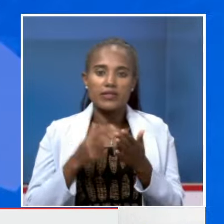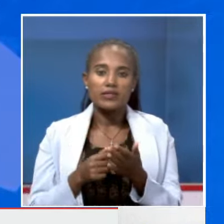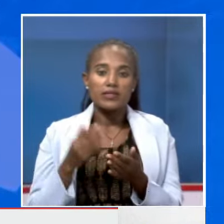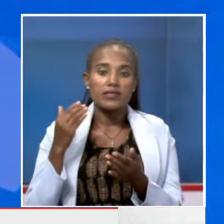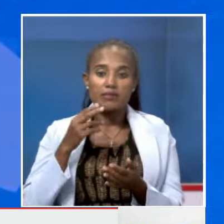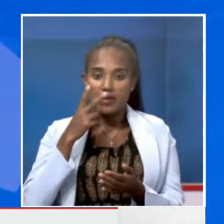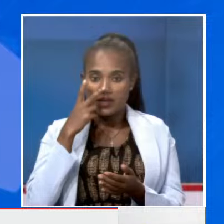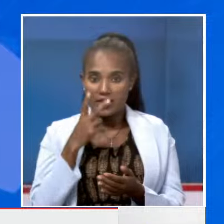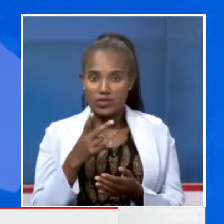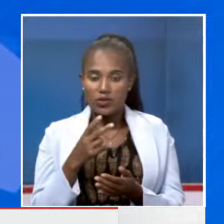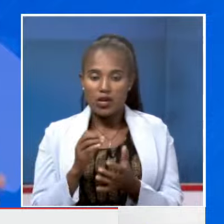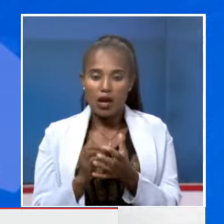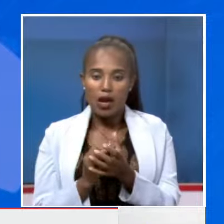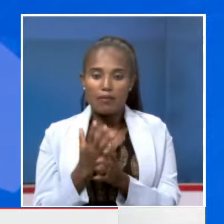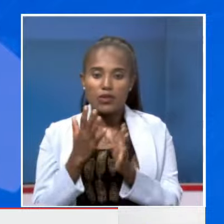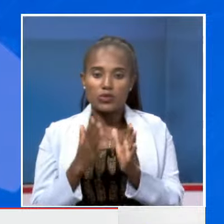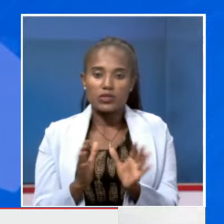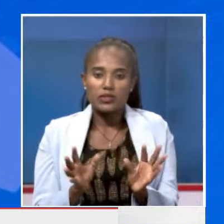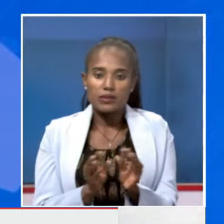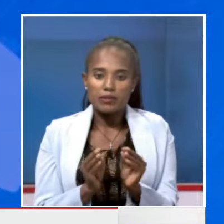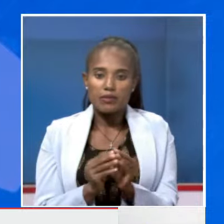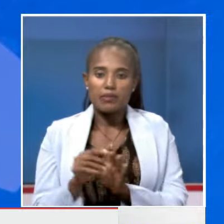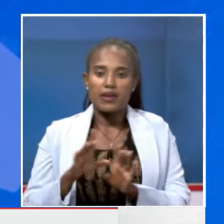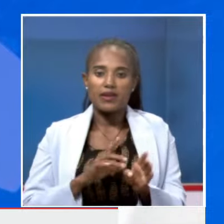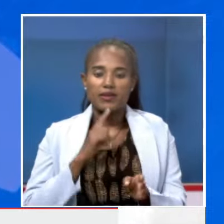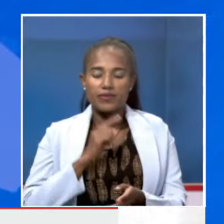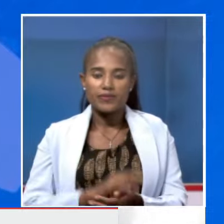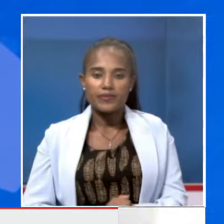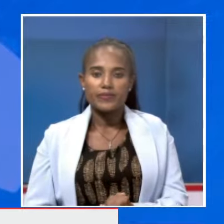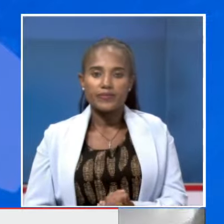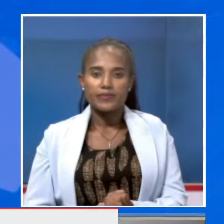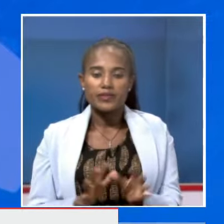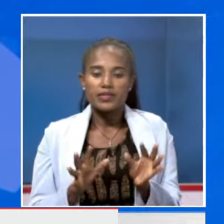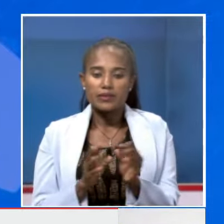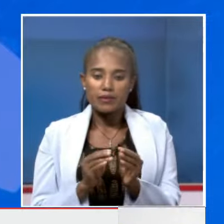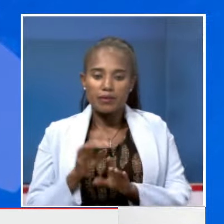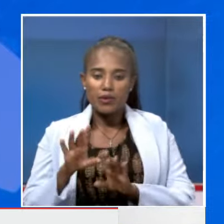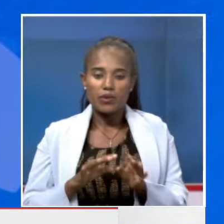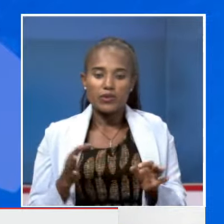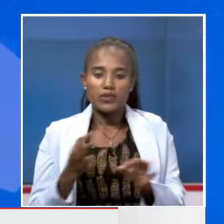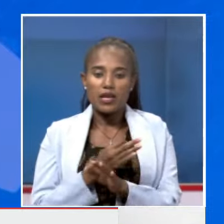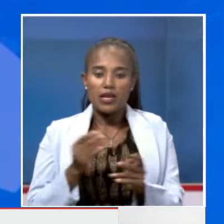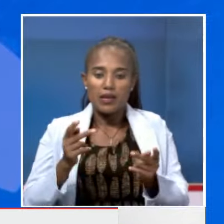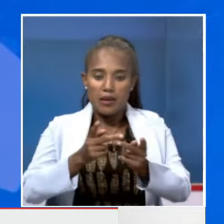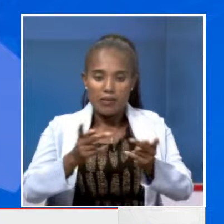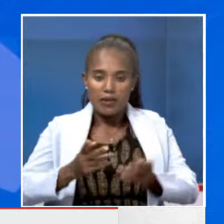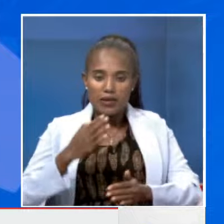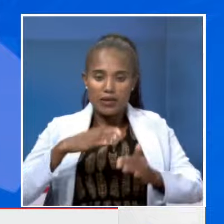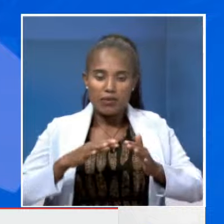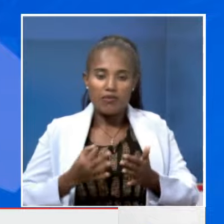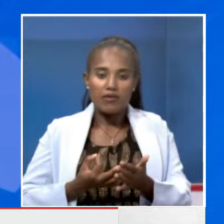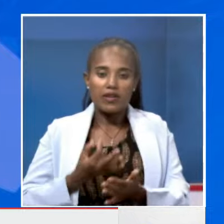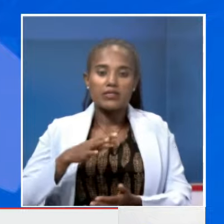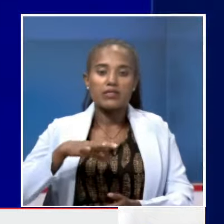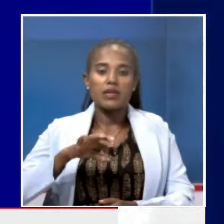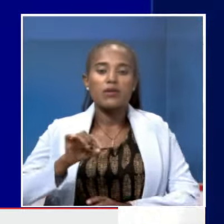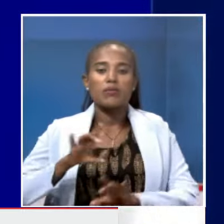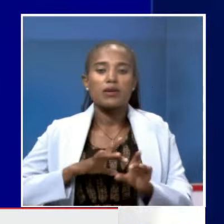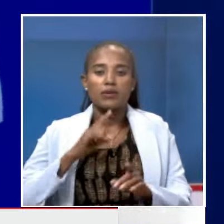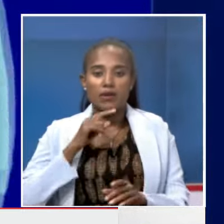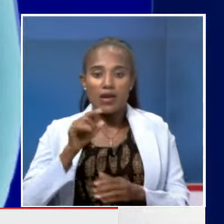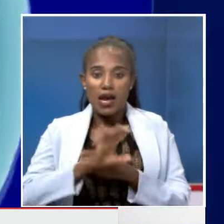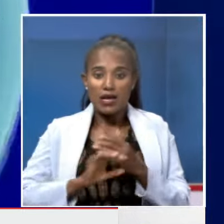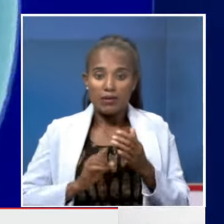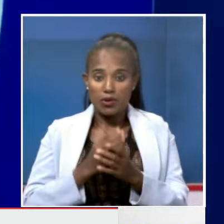ቅድም ያየናቸውን አምራቾች ሰብሰብ ማድረግ ነው። ሰብሰብ አድርጎ ኢንዱስትሪያል ፓርክ እንዲገቡ ፋይናንስ እንዲያገኙ ማድረግ ነው። ሀገር